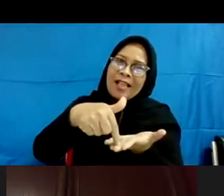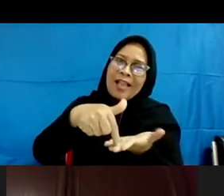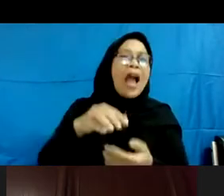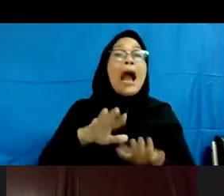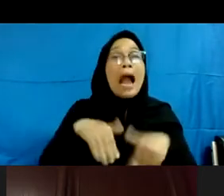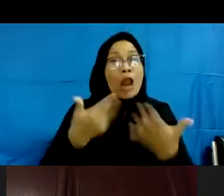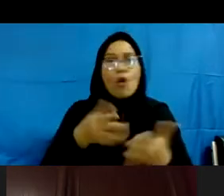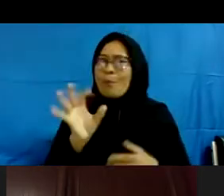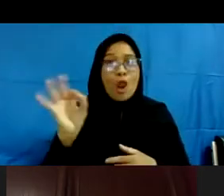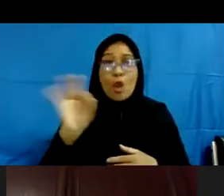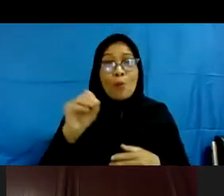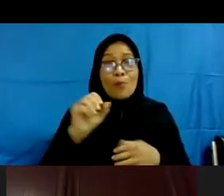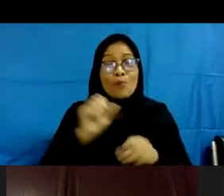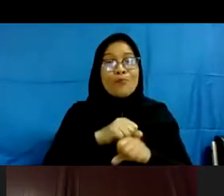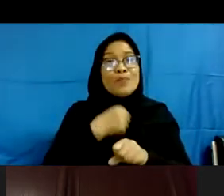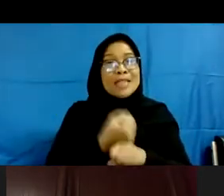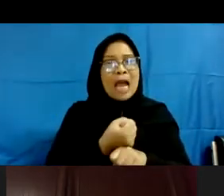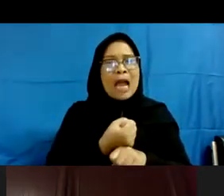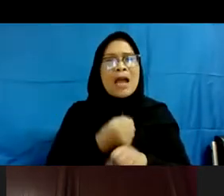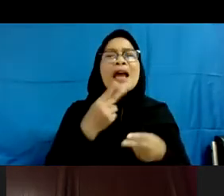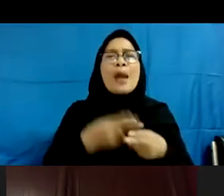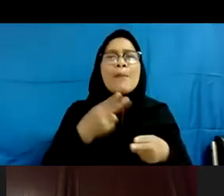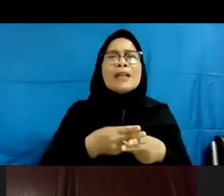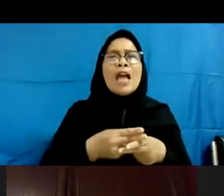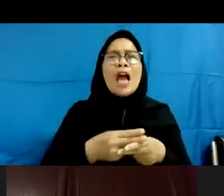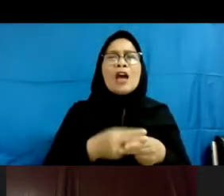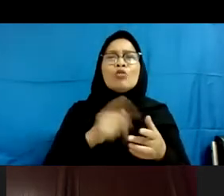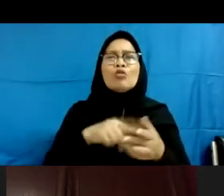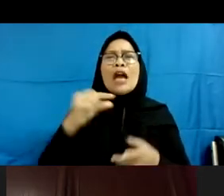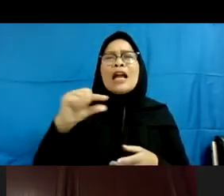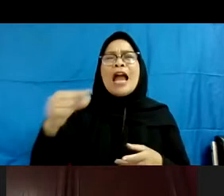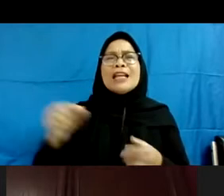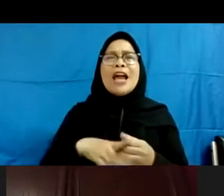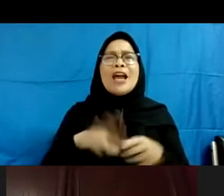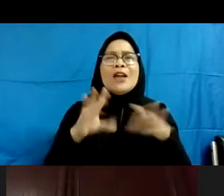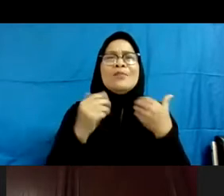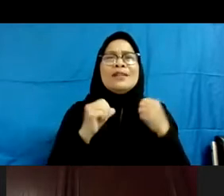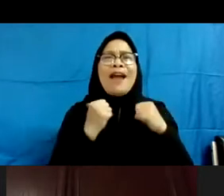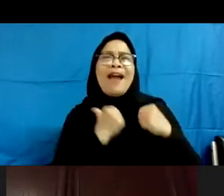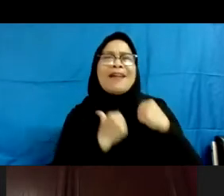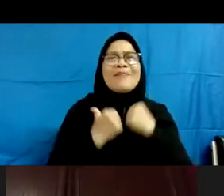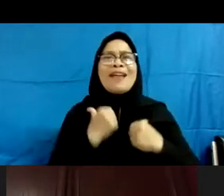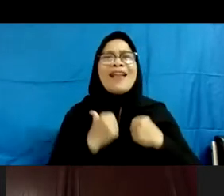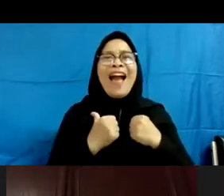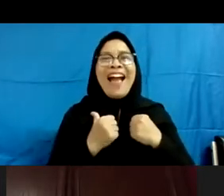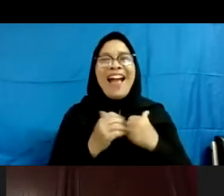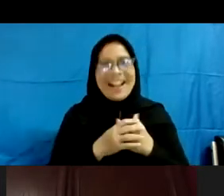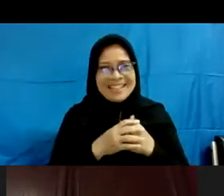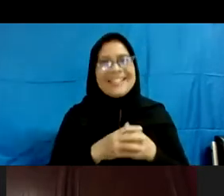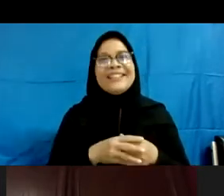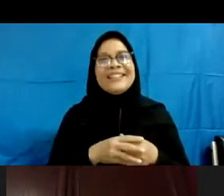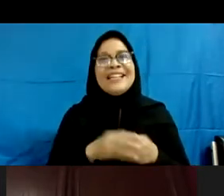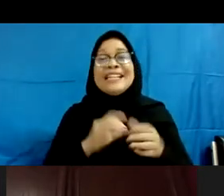kan gitu, jadi tuna netra, tuna aksara, kalau dia jomblo tuna asmara juga gitu, triple jadinya kan.